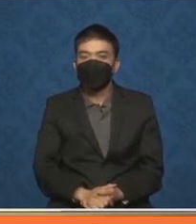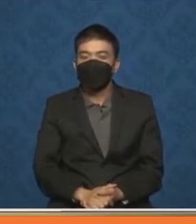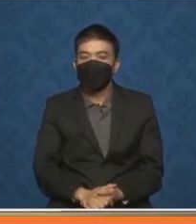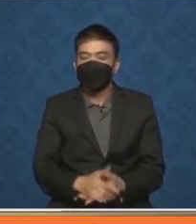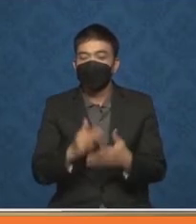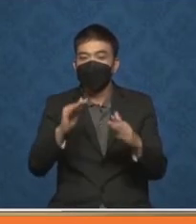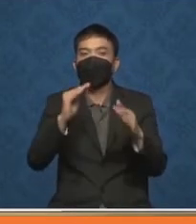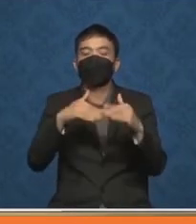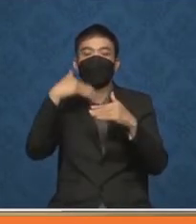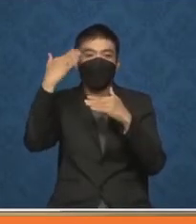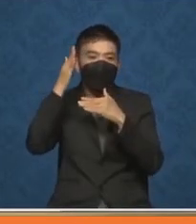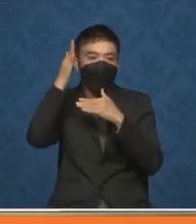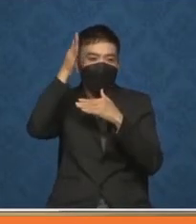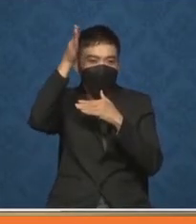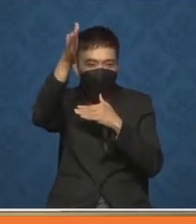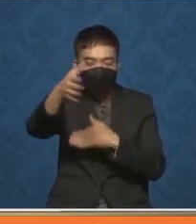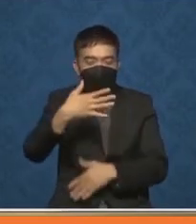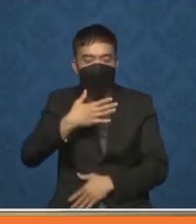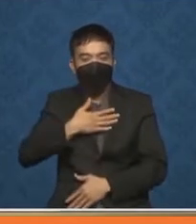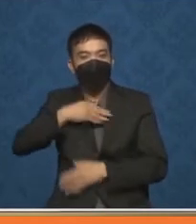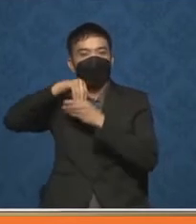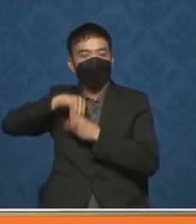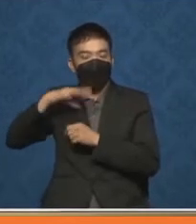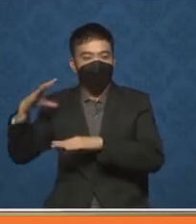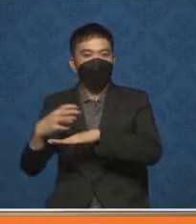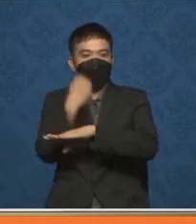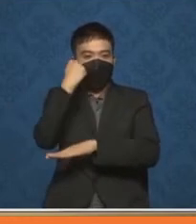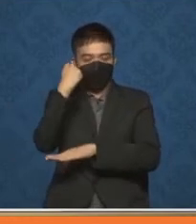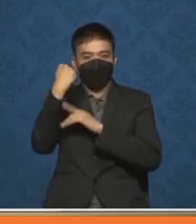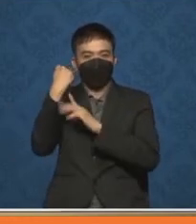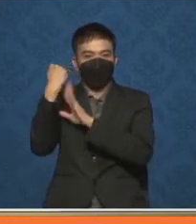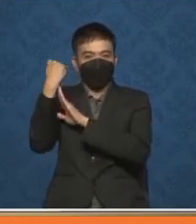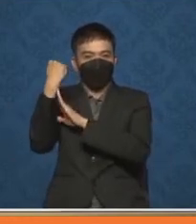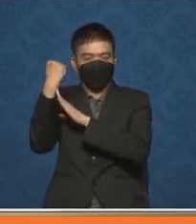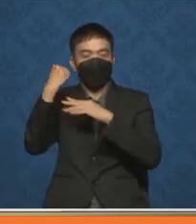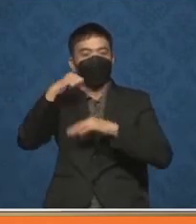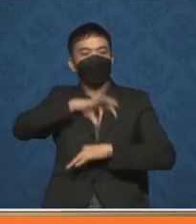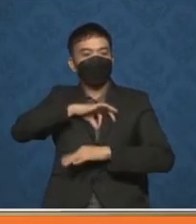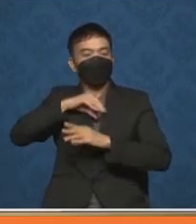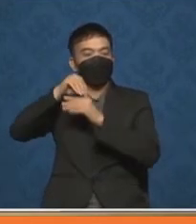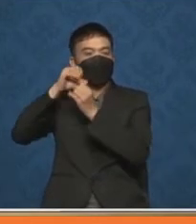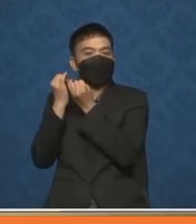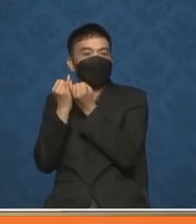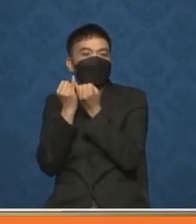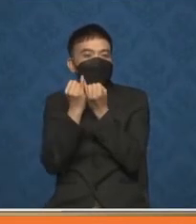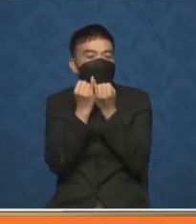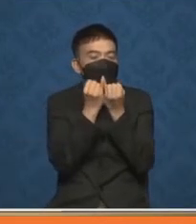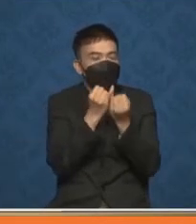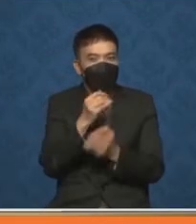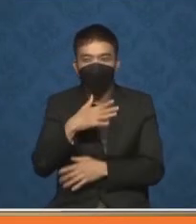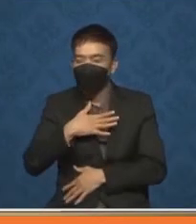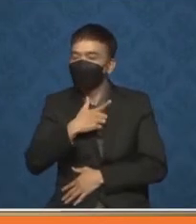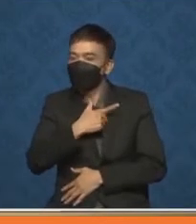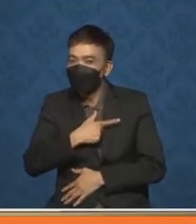และต่อมาเมื่ออยู่ในอำนาจก็รู้สึกเสพติดในอำนาจรู้สึกอำน